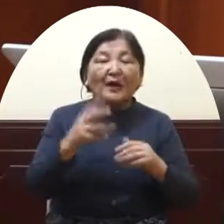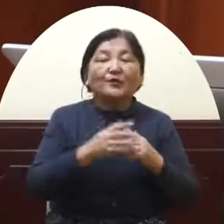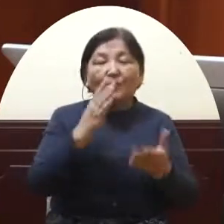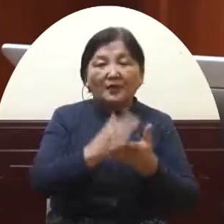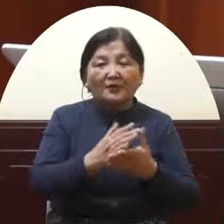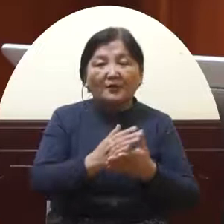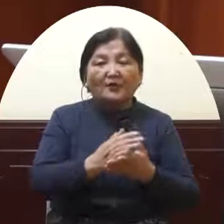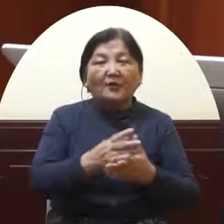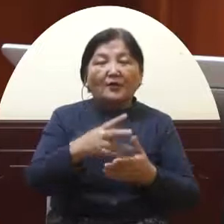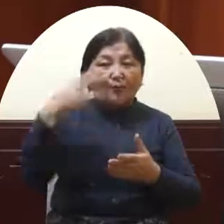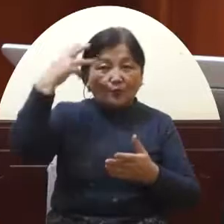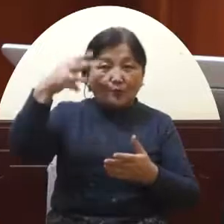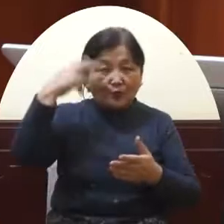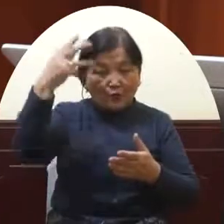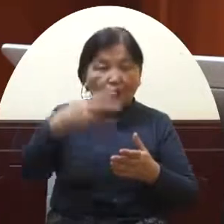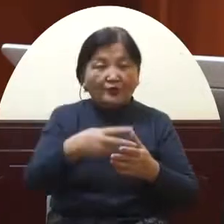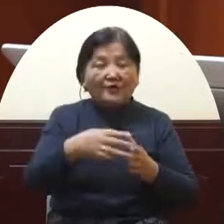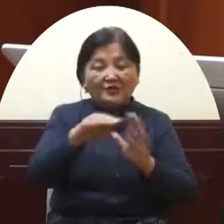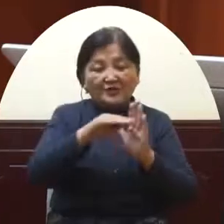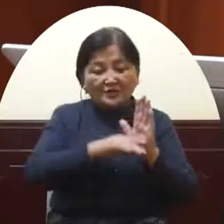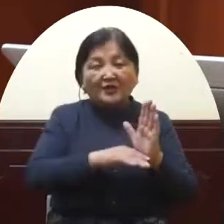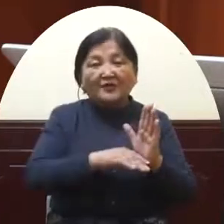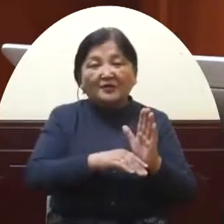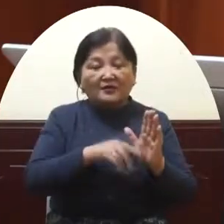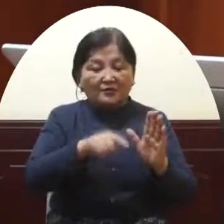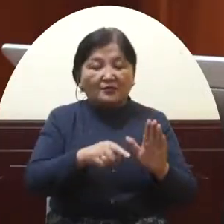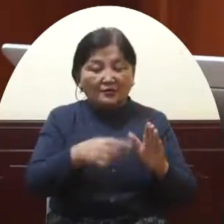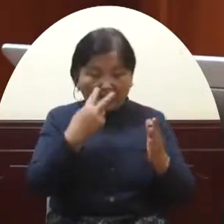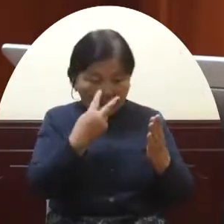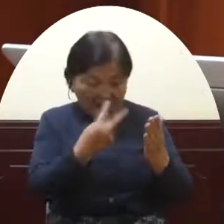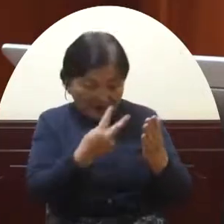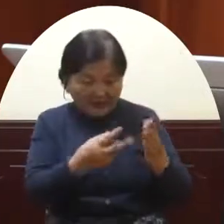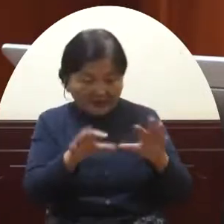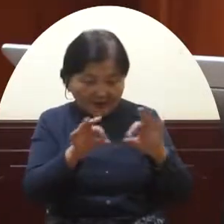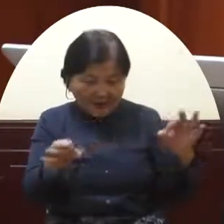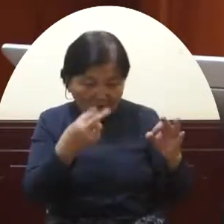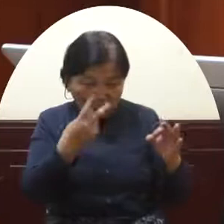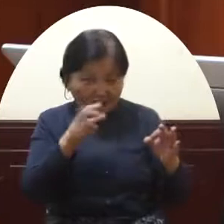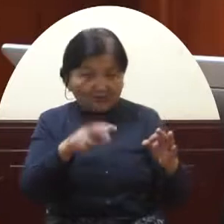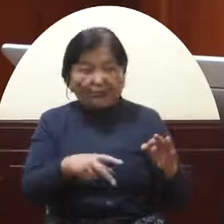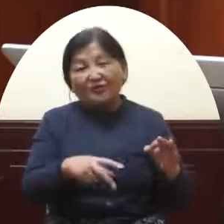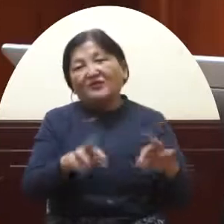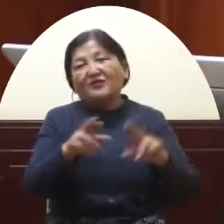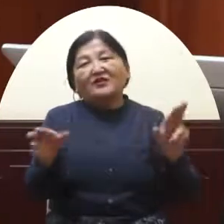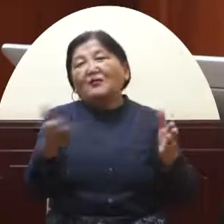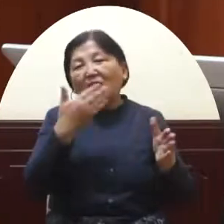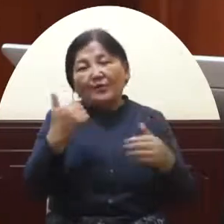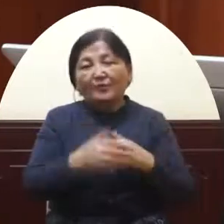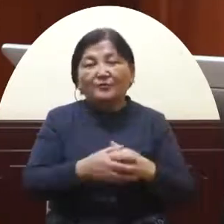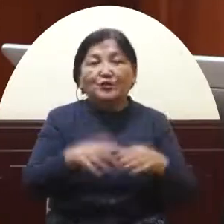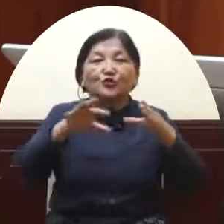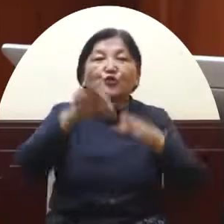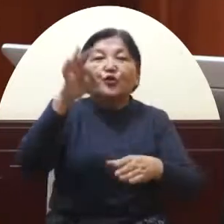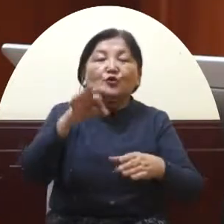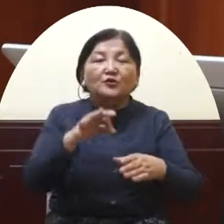мөрийн хөтөлбөр гэдэг нэртэй мөрөөдлийн жагсаалт, тэдгээрийн хооронд ямар ч ялгаа байхгүй. Ийм байдлаар сонгогчдыг үндсэндээ бол одоо санал